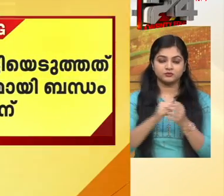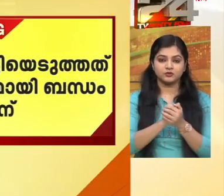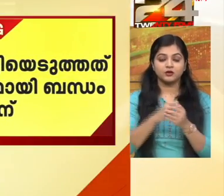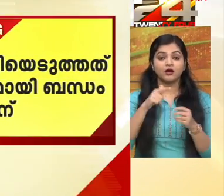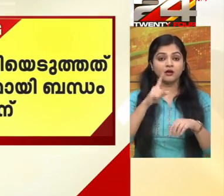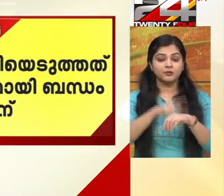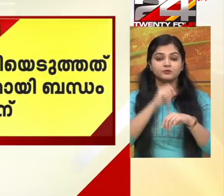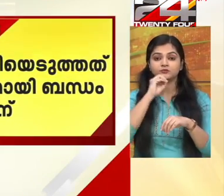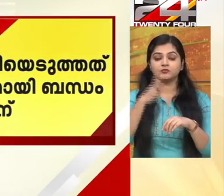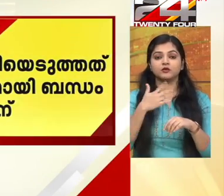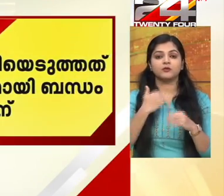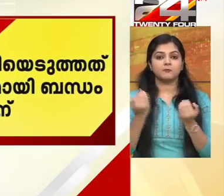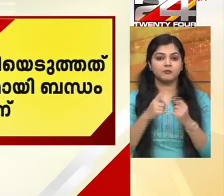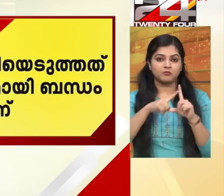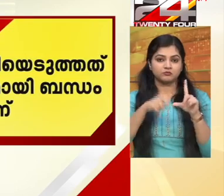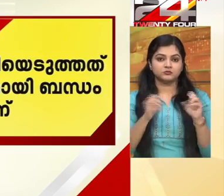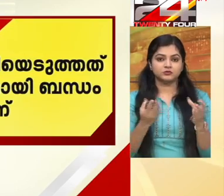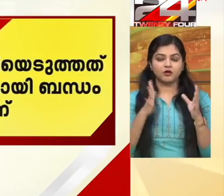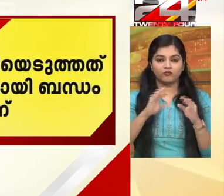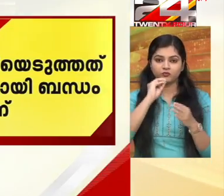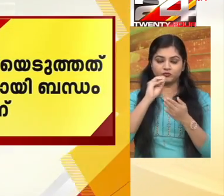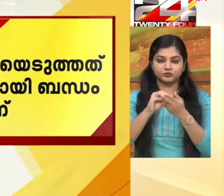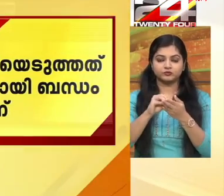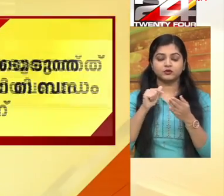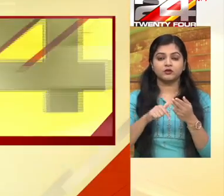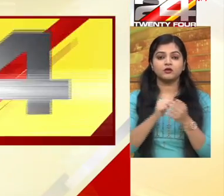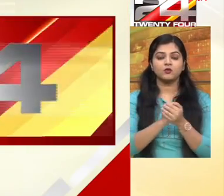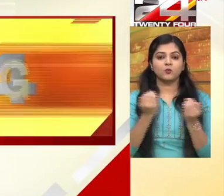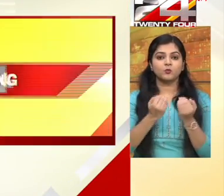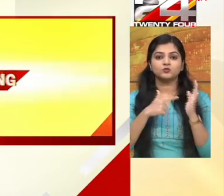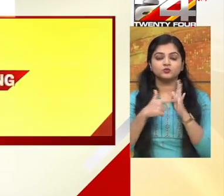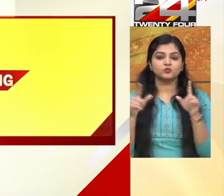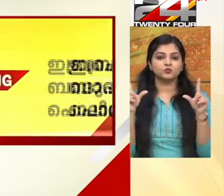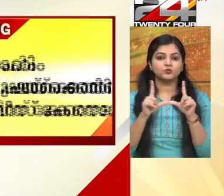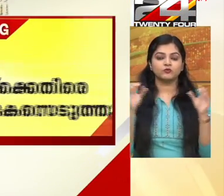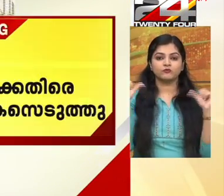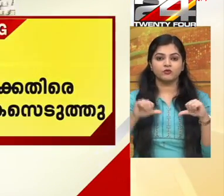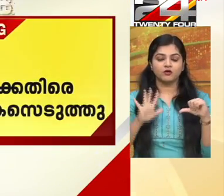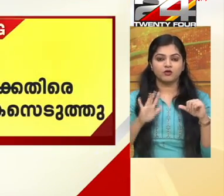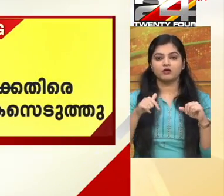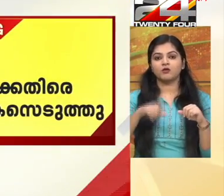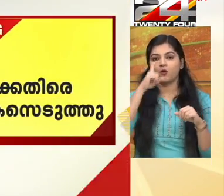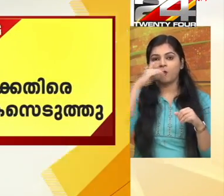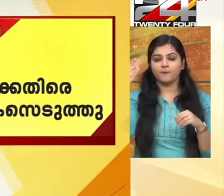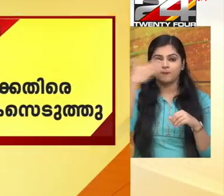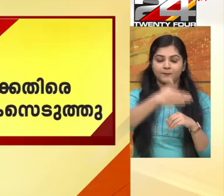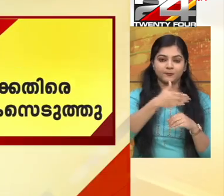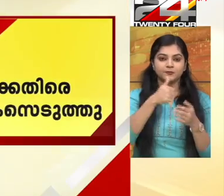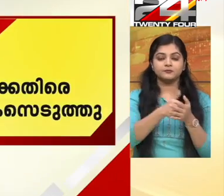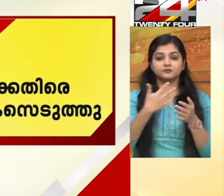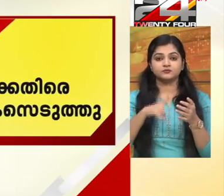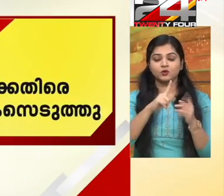പ്രഗ്നന്റ് ആണ്. സോ ഏതായാലും ഒരു കുട്ടി കാണിക്കാൻ വേണ്ടി അവൾ ഇവിടെ കോട്ടയത്തിൽ വന്നു. ഓൺ 4th January ഇവിടെ വന്നിട്ട് ഷി ടുക്ക് റൂം ഇൻ ദ